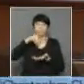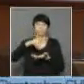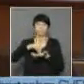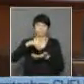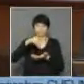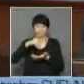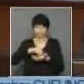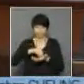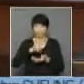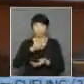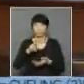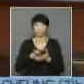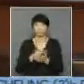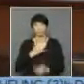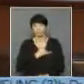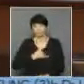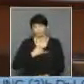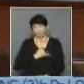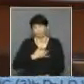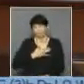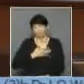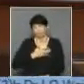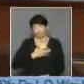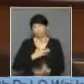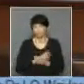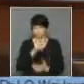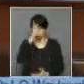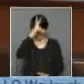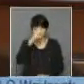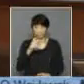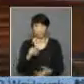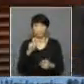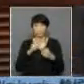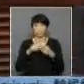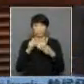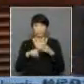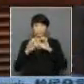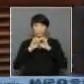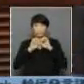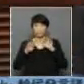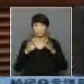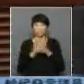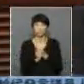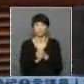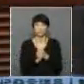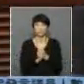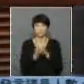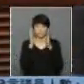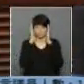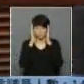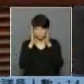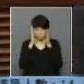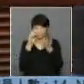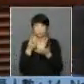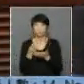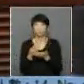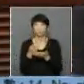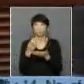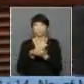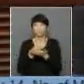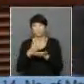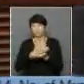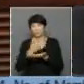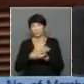慮。我相信政府必須就這兩個報告作出很正視和檢討。主